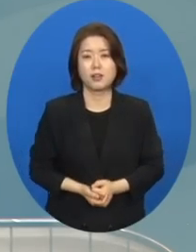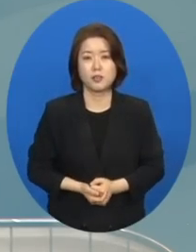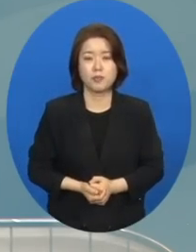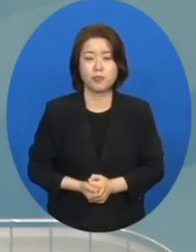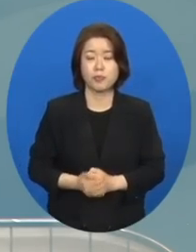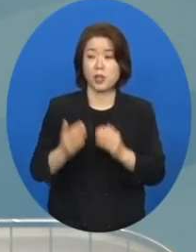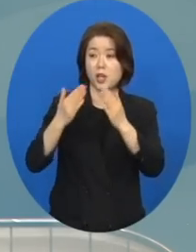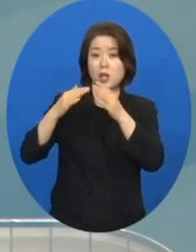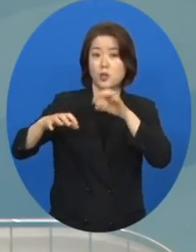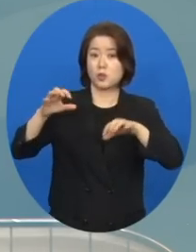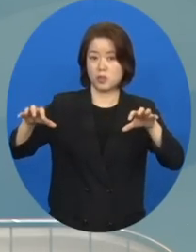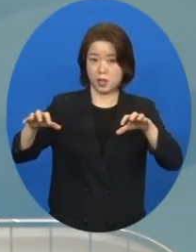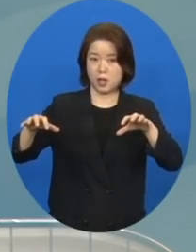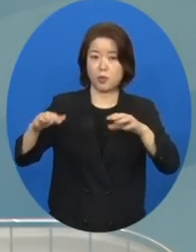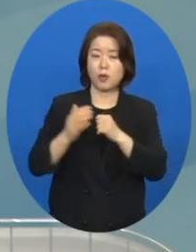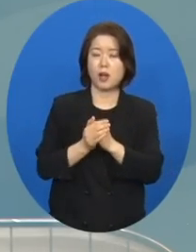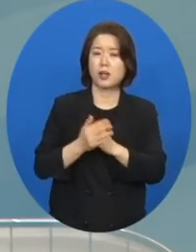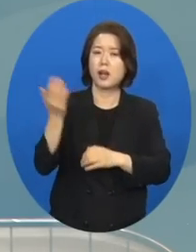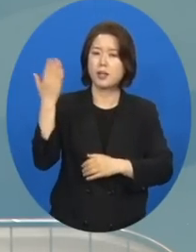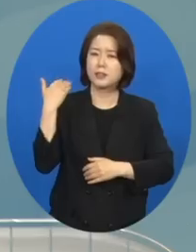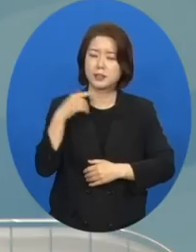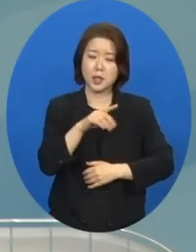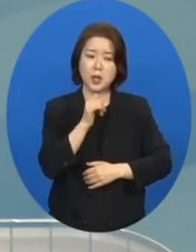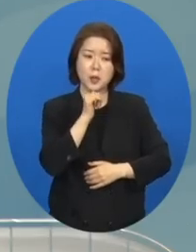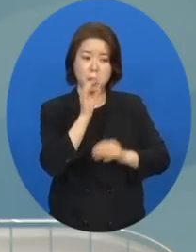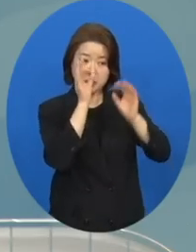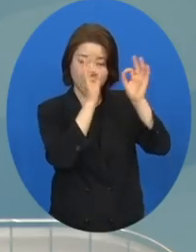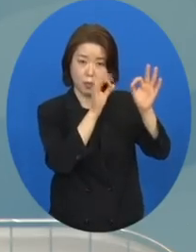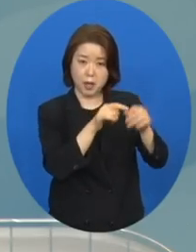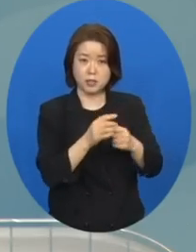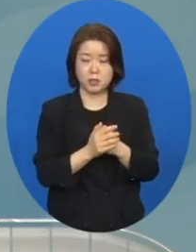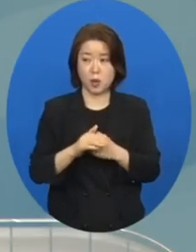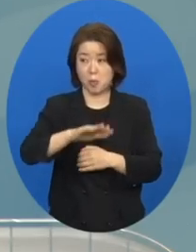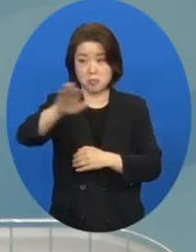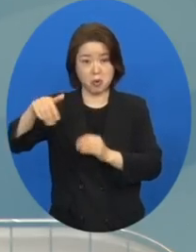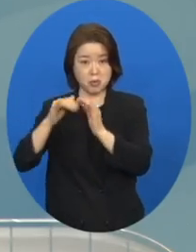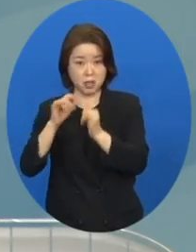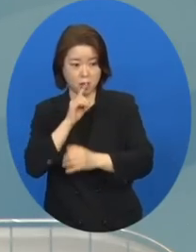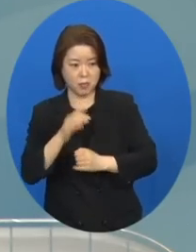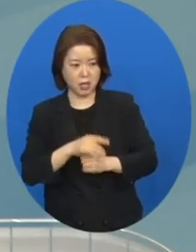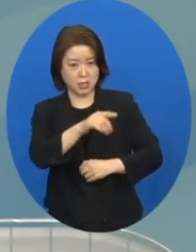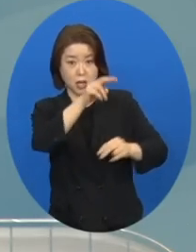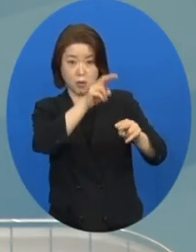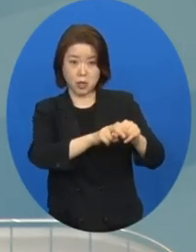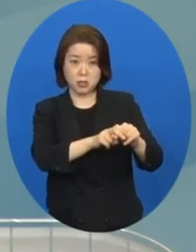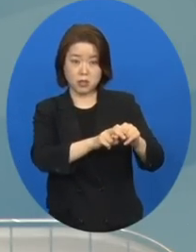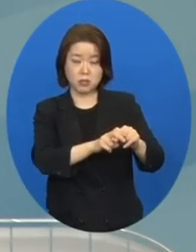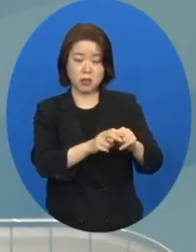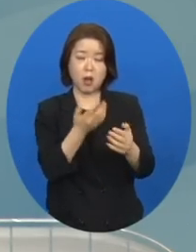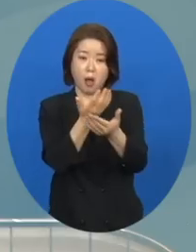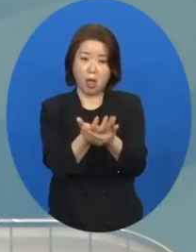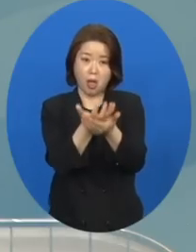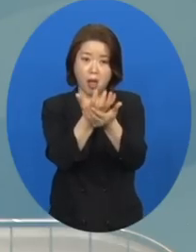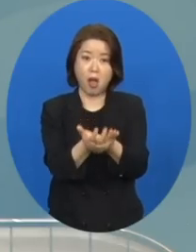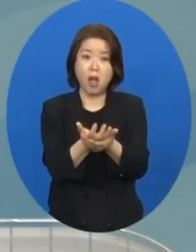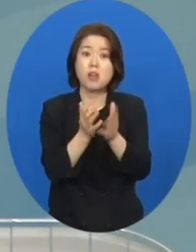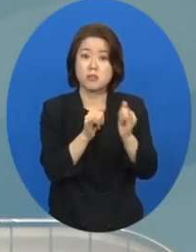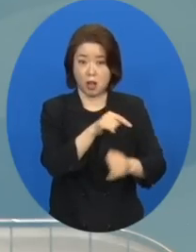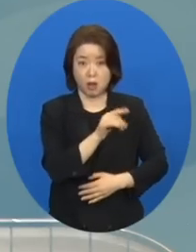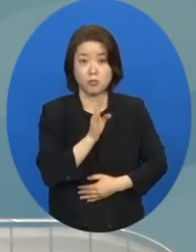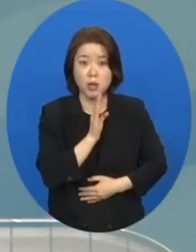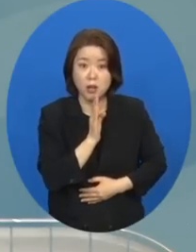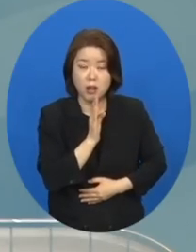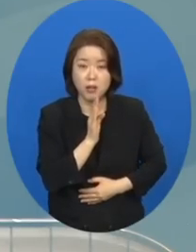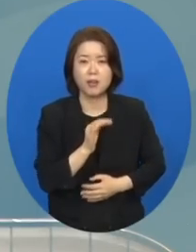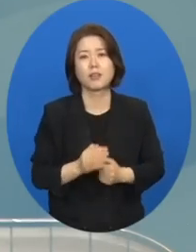이유 사람들과 그가 전에 거지 잉곳을 보아 온 사람들이 말하기를 이 사람은 앉아서 구걸하던 사람이 아니냐